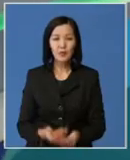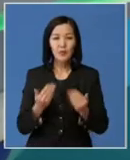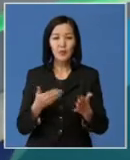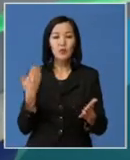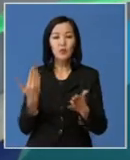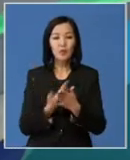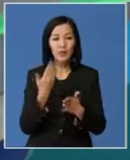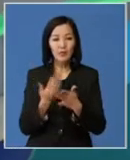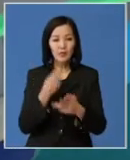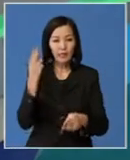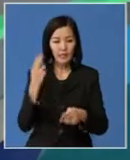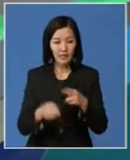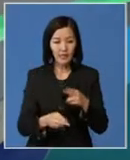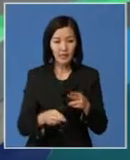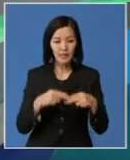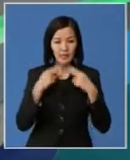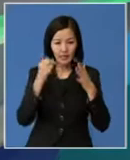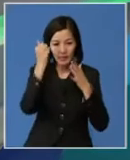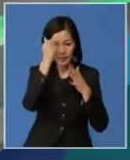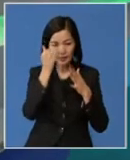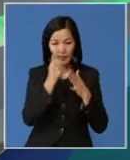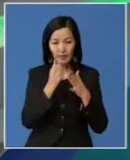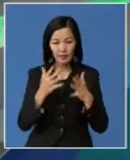Бүгінге келіп түскен ақпараттар легі осындай болды. Назар қойып